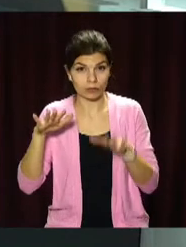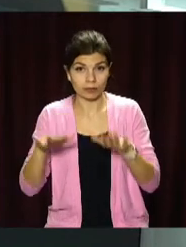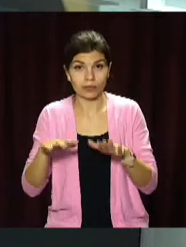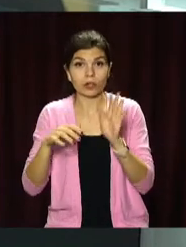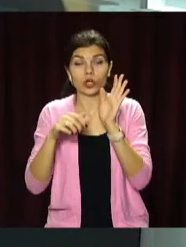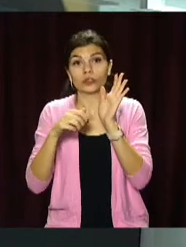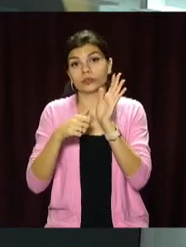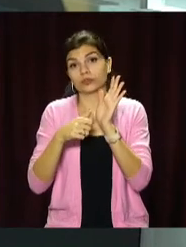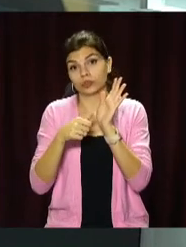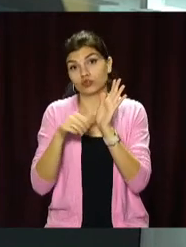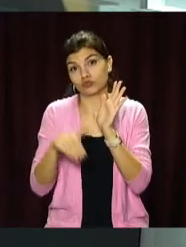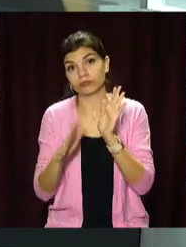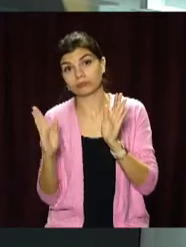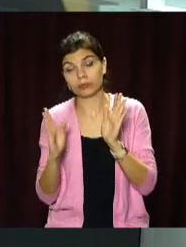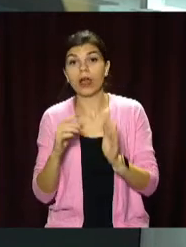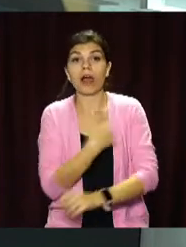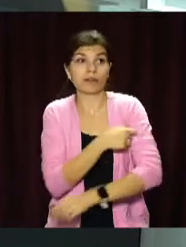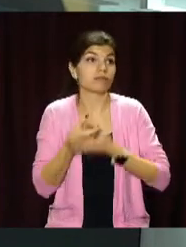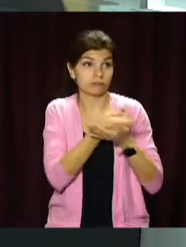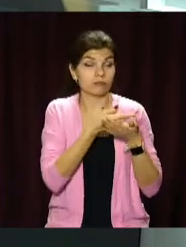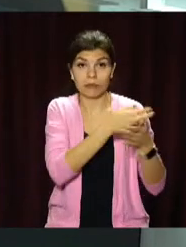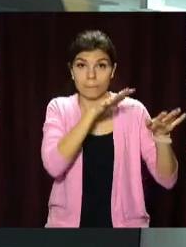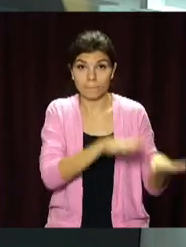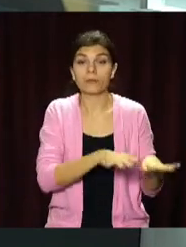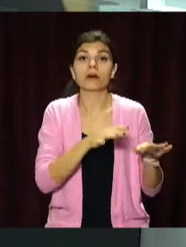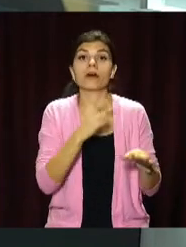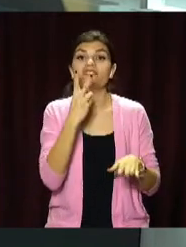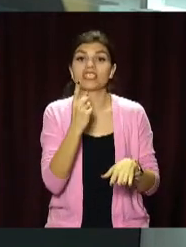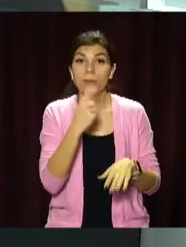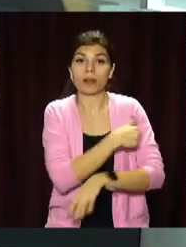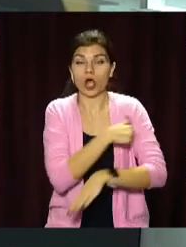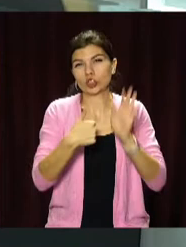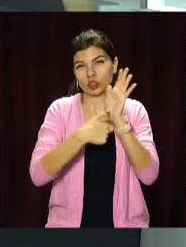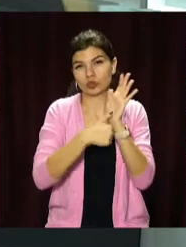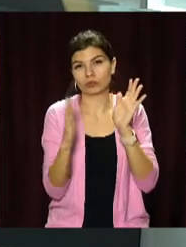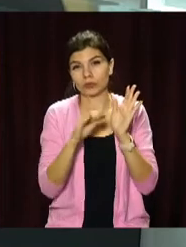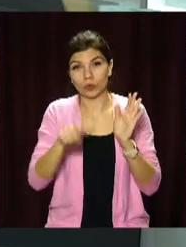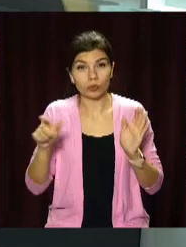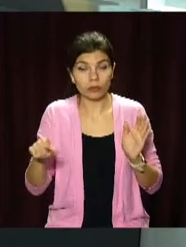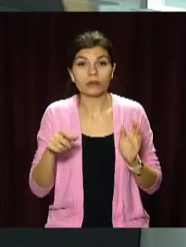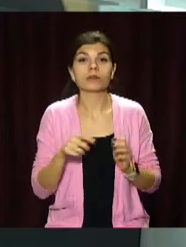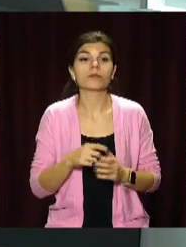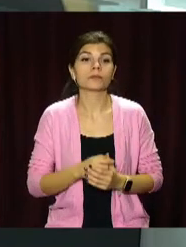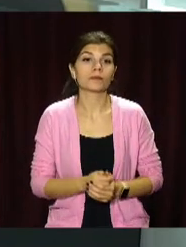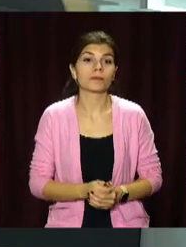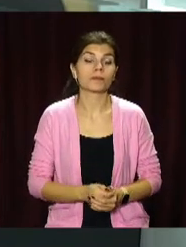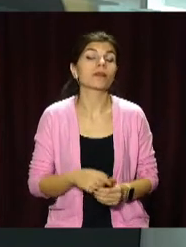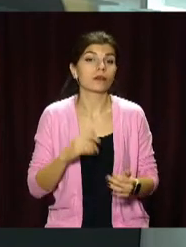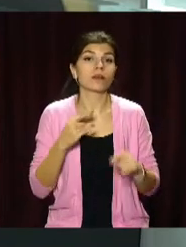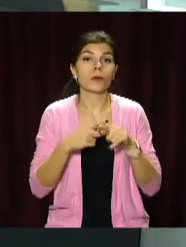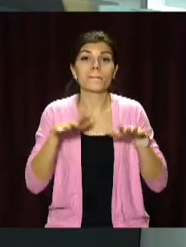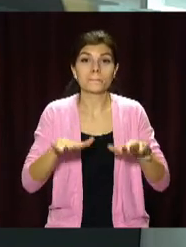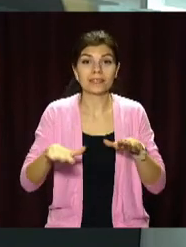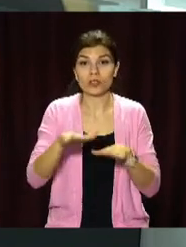ніж 700 недужих. Найбільше пацієнтів у 21-й лікарні, повідомляють у профільному департаменті міськради. Крім того, в